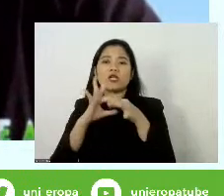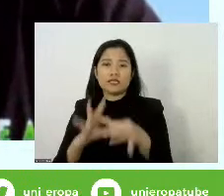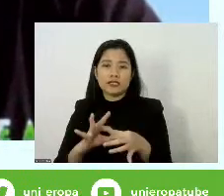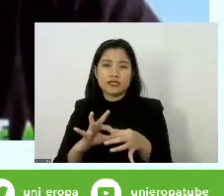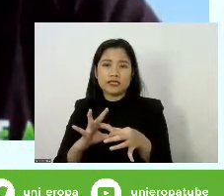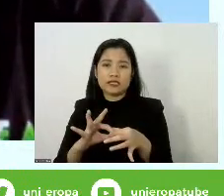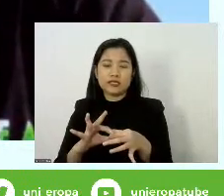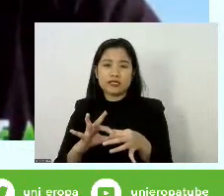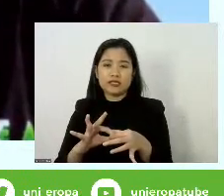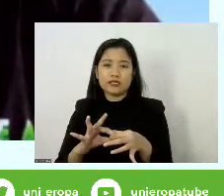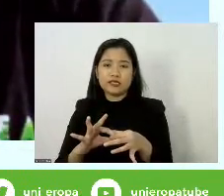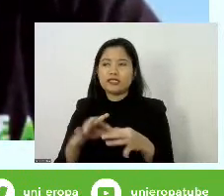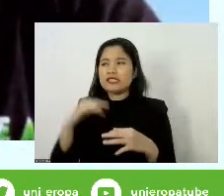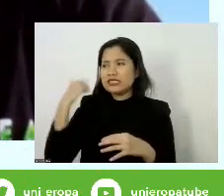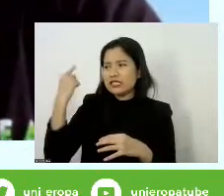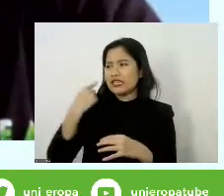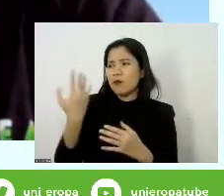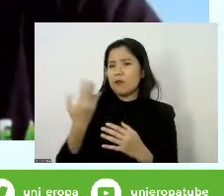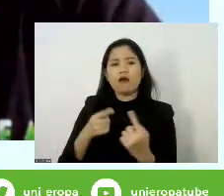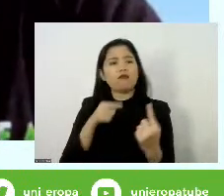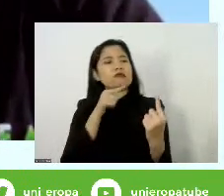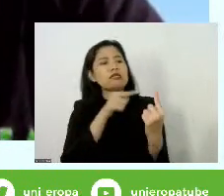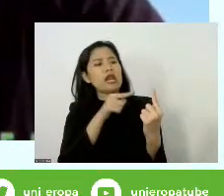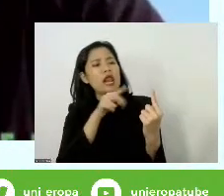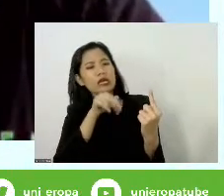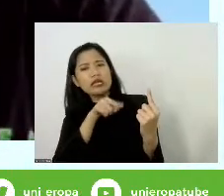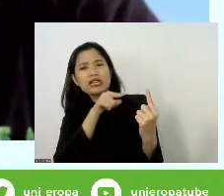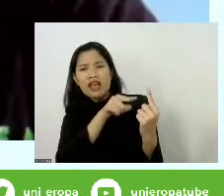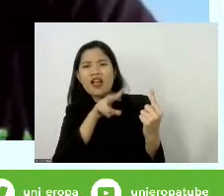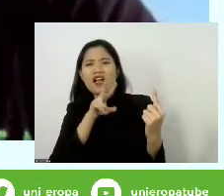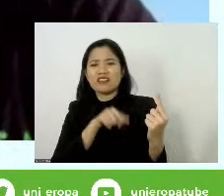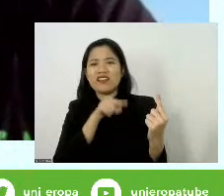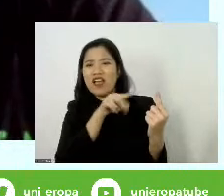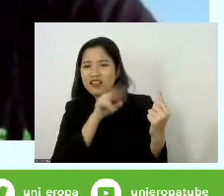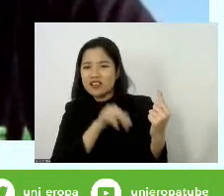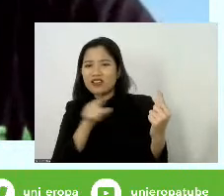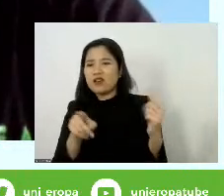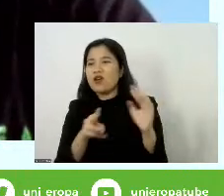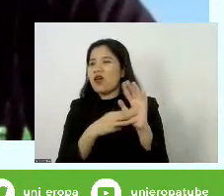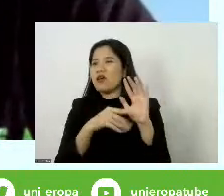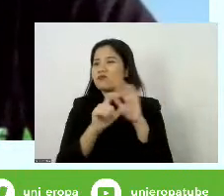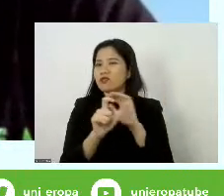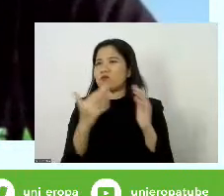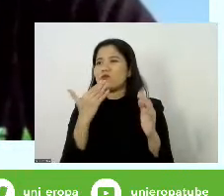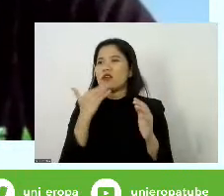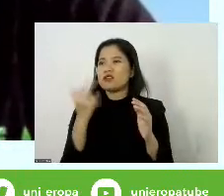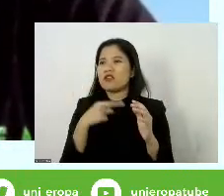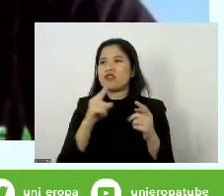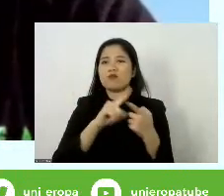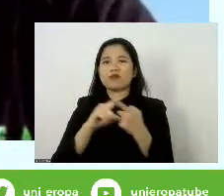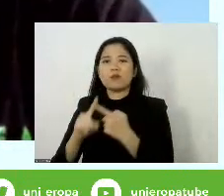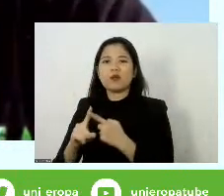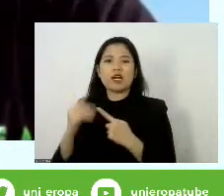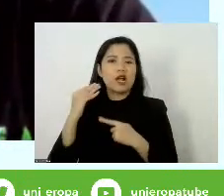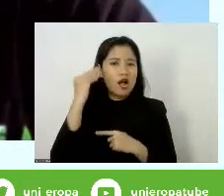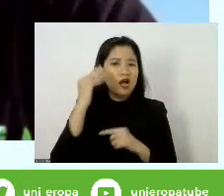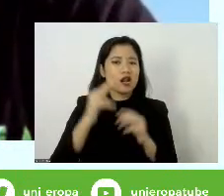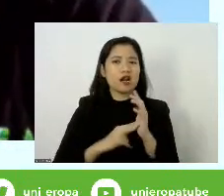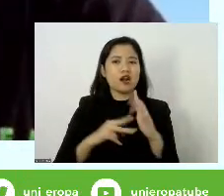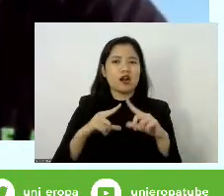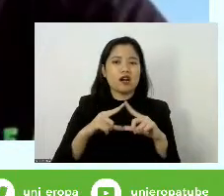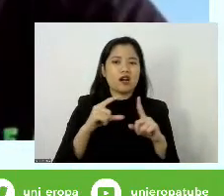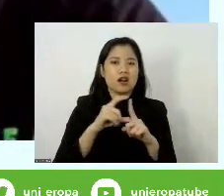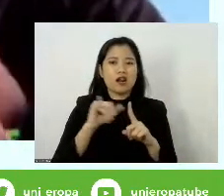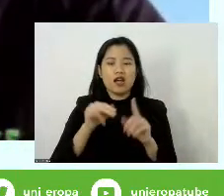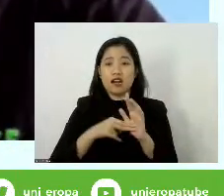Lu lagi lu lagi ya betul-betul senang banget biasanya MC nya nih teman-temannya karena tingginya udah kita tahu ini